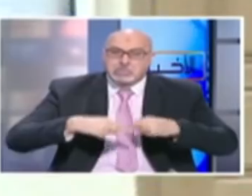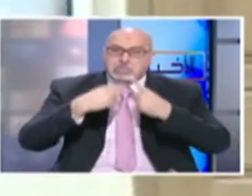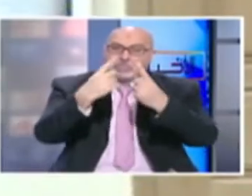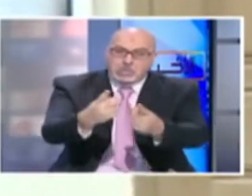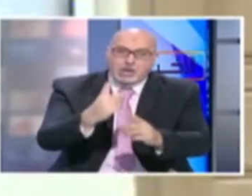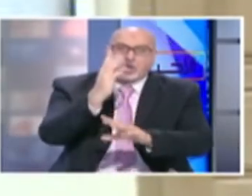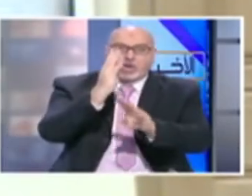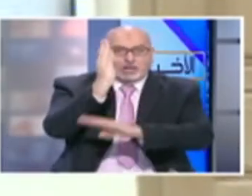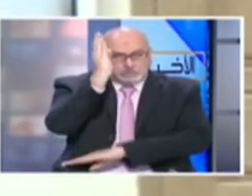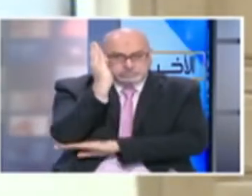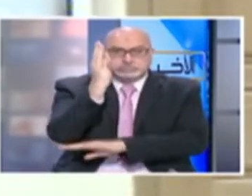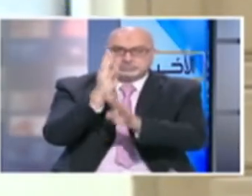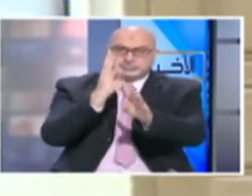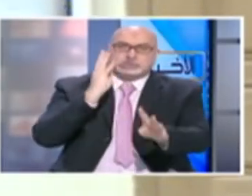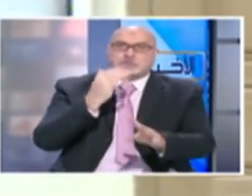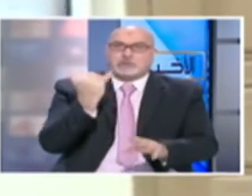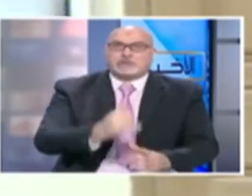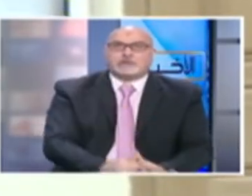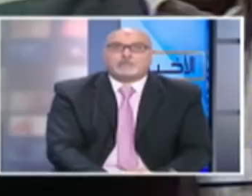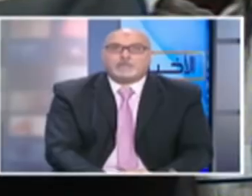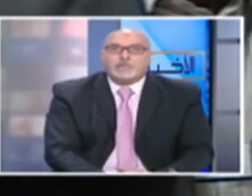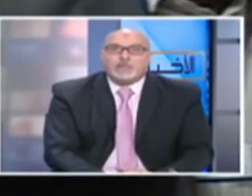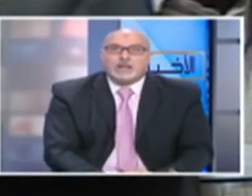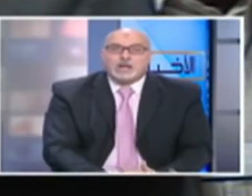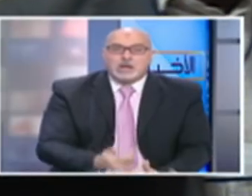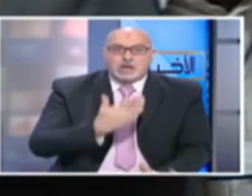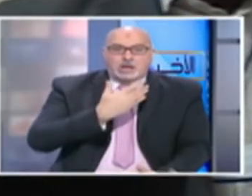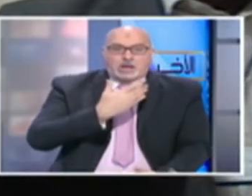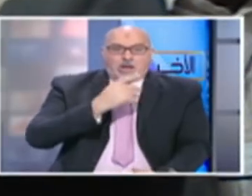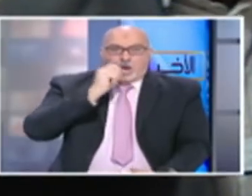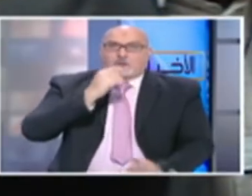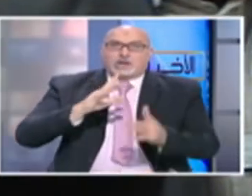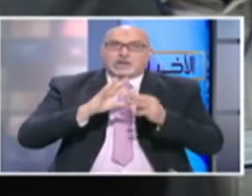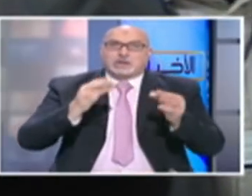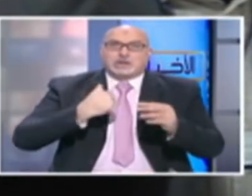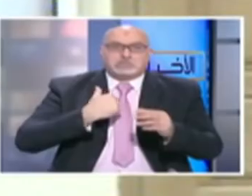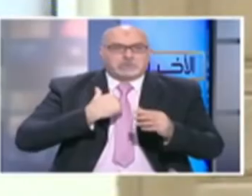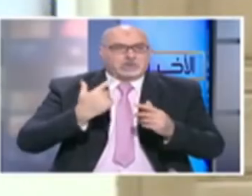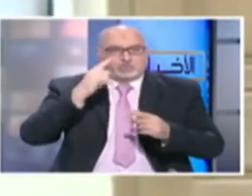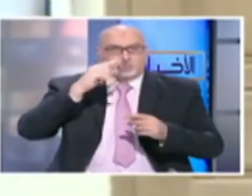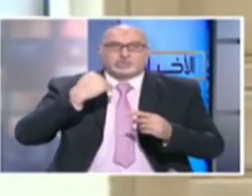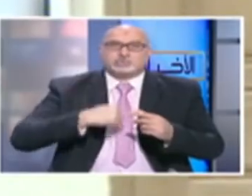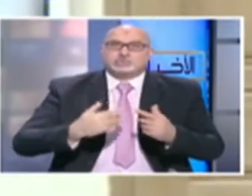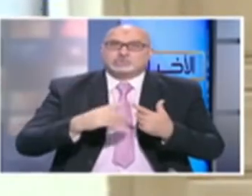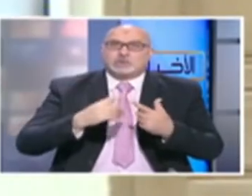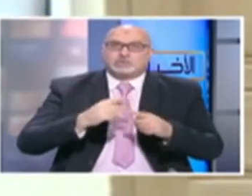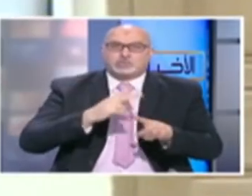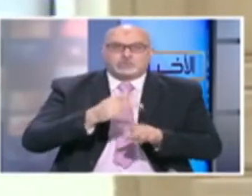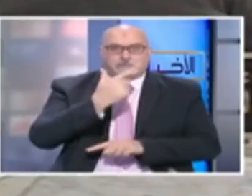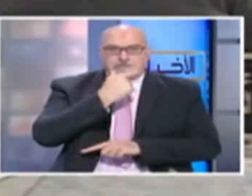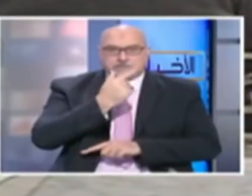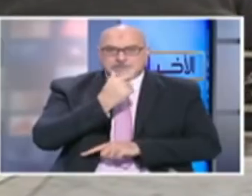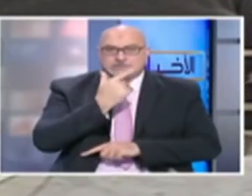نمشي للمؤسسة ولا شيء، هذه مليحة، من خرجها بالدار جيني مليحة كاع جيني زينة، بدون أن نمشي للترانسبور ولا نمشي لواحد نمشي مؤسسة جيني زينة كاع، هذه